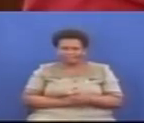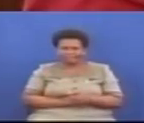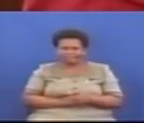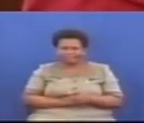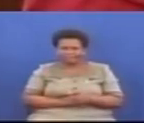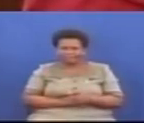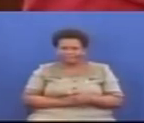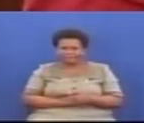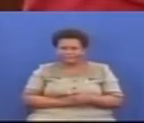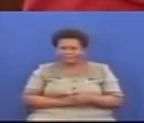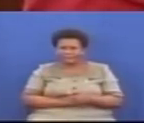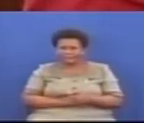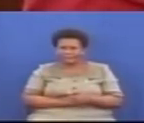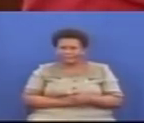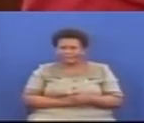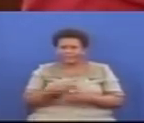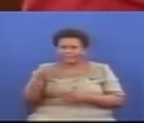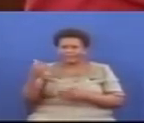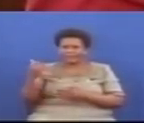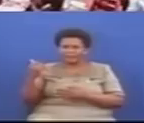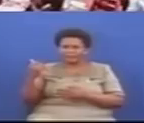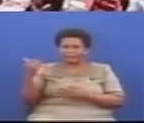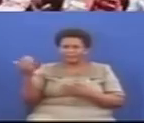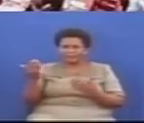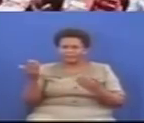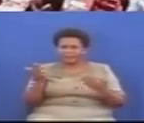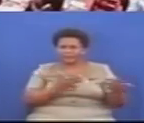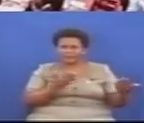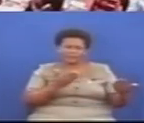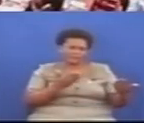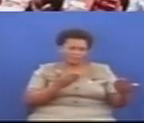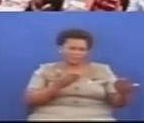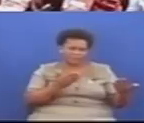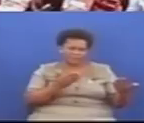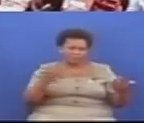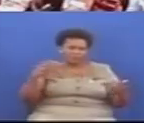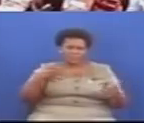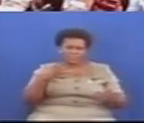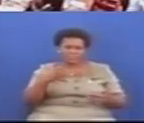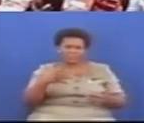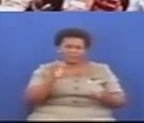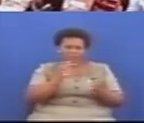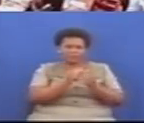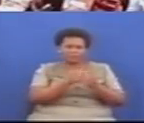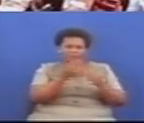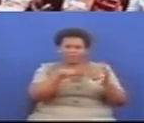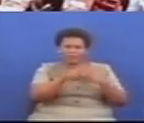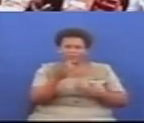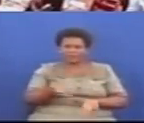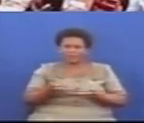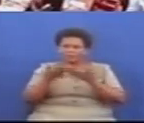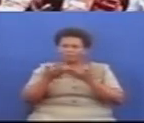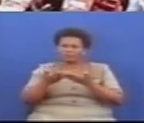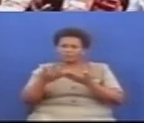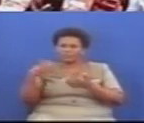hilo limeelekezwa katika Wizara ya Mambo ya Ndani na litajibiwa na Naibu Waziri Hamad Yusuf Masauni.